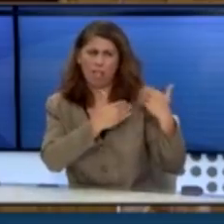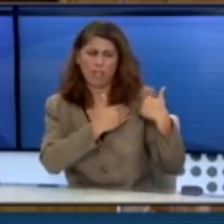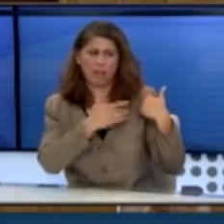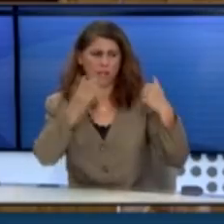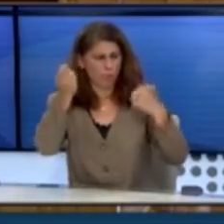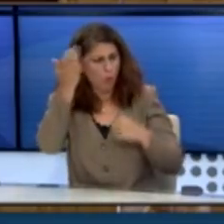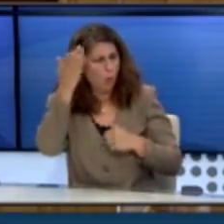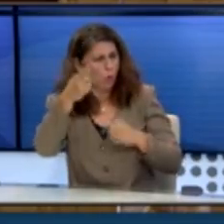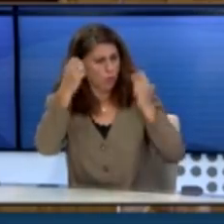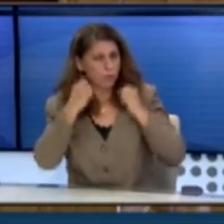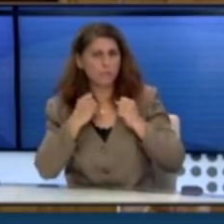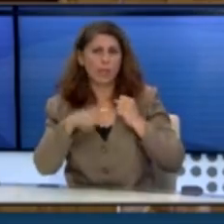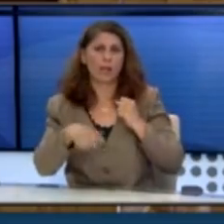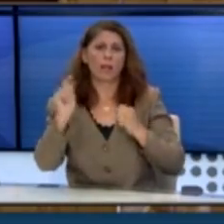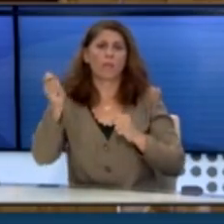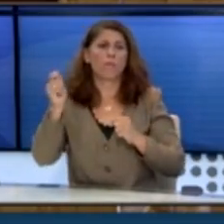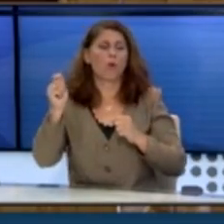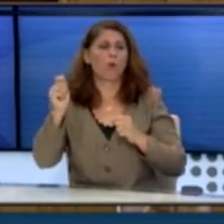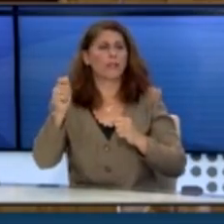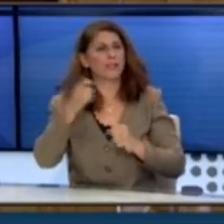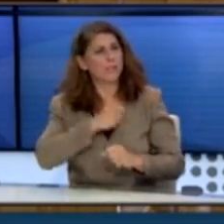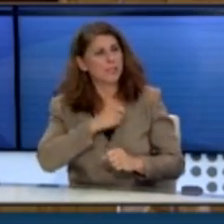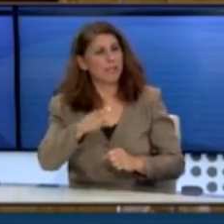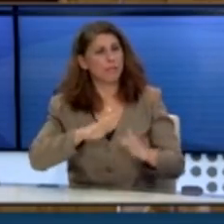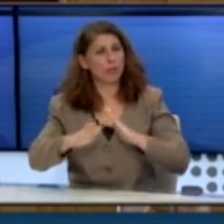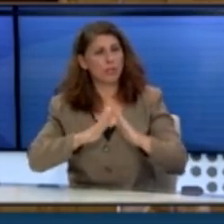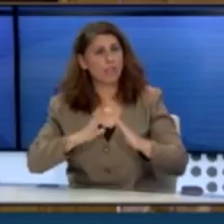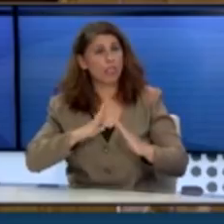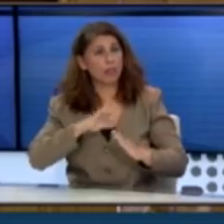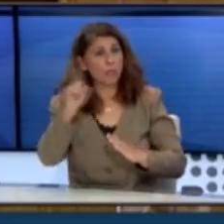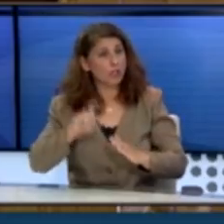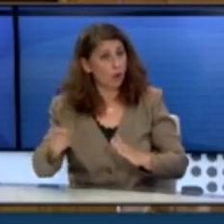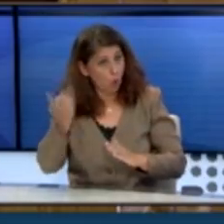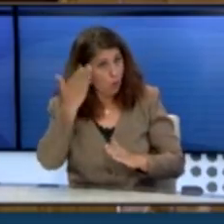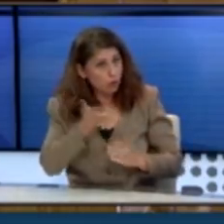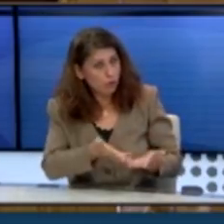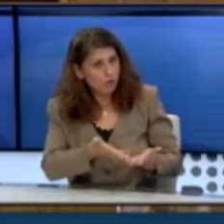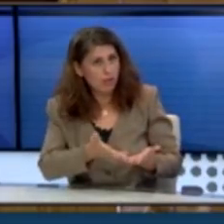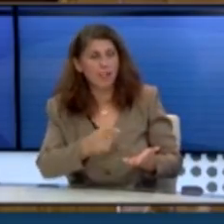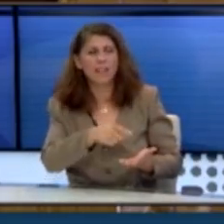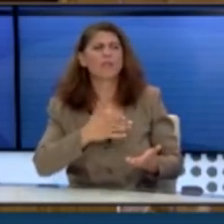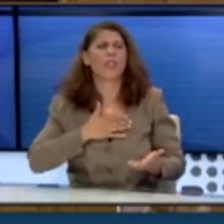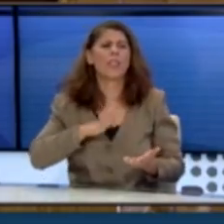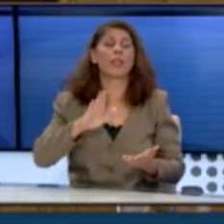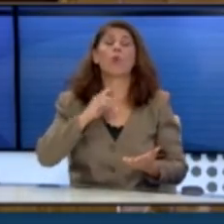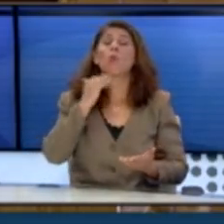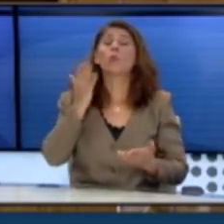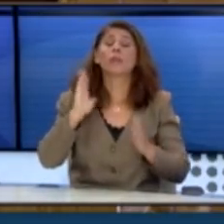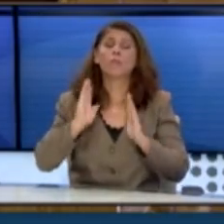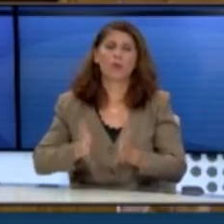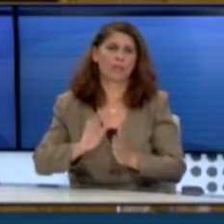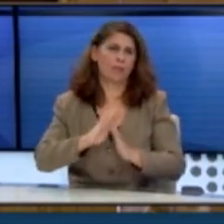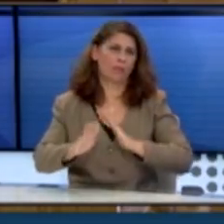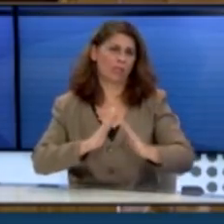κόστος των ζημιών. Με την πολιτική σας θεωρείτε κόστος στην προστασία της ανθρώπινης ζωής, γι' αυτό ούτε θέλετε ούτε μπορείτε να